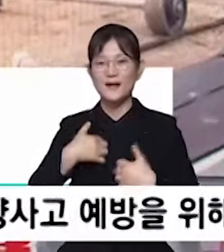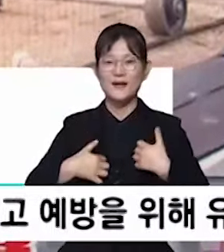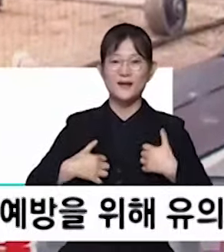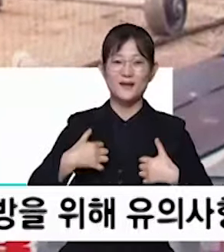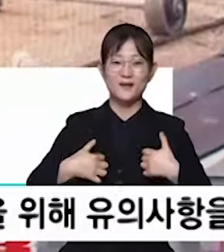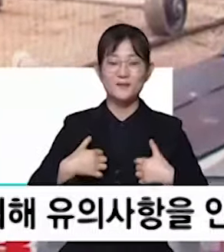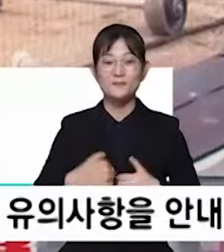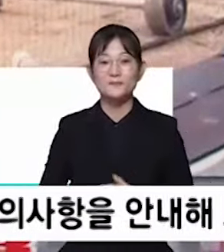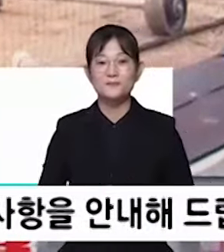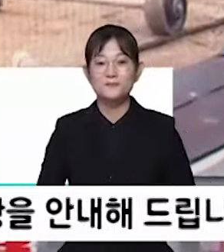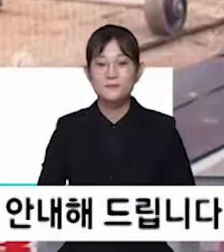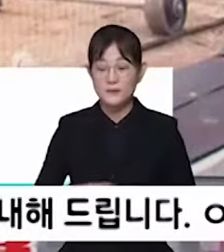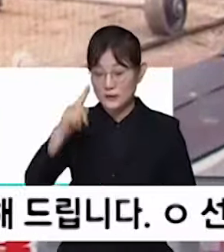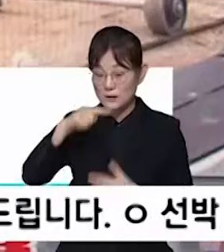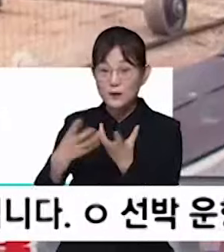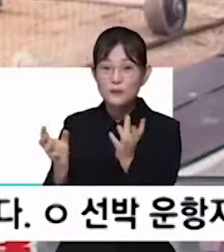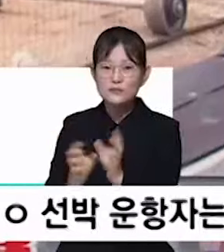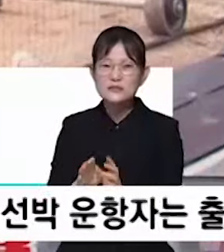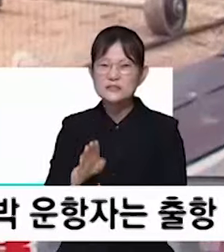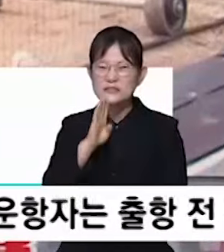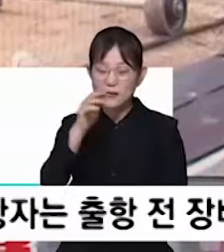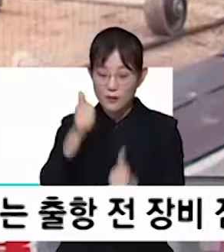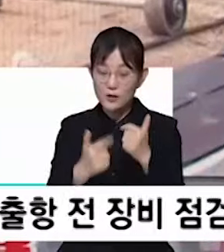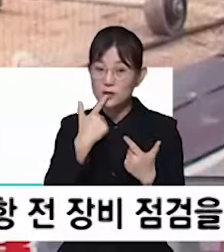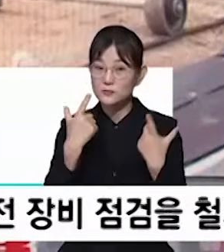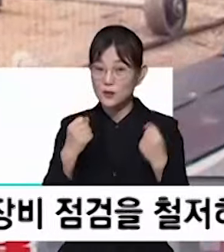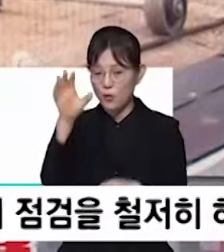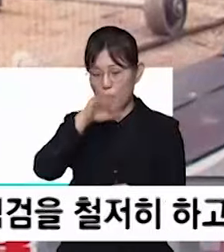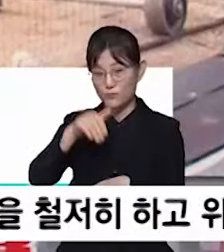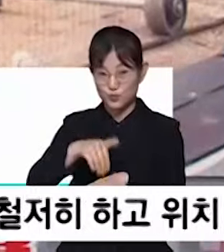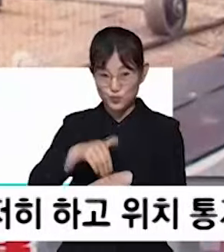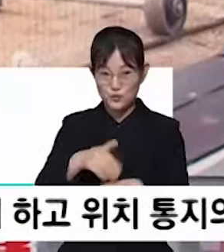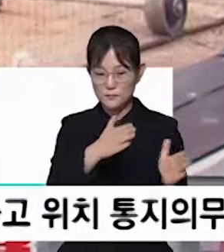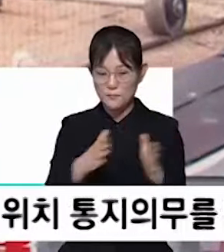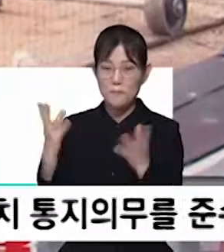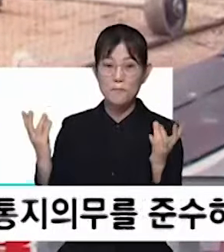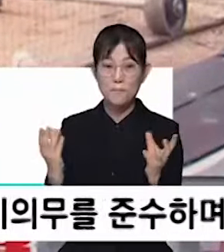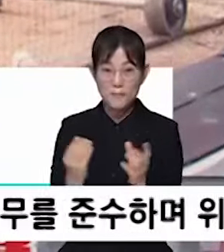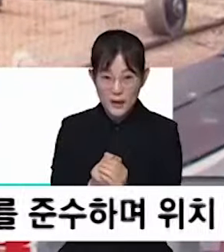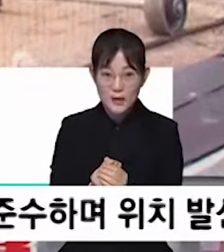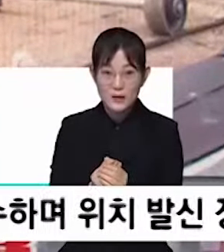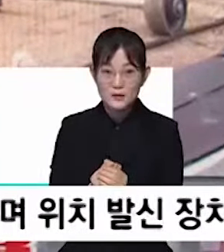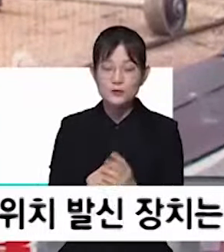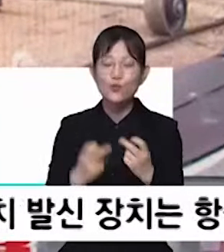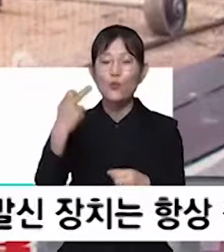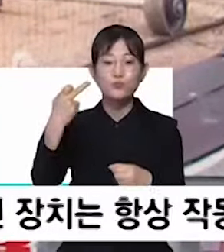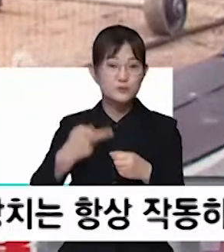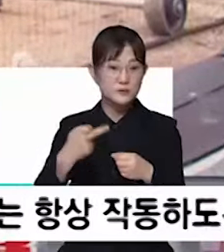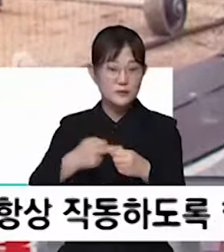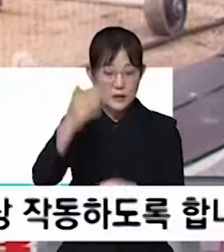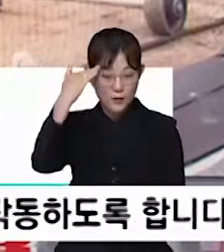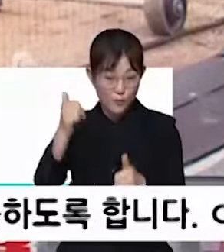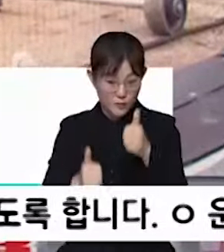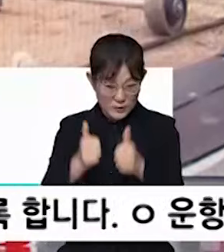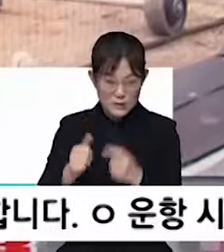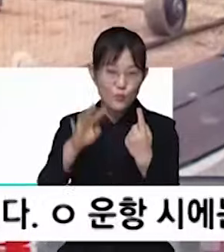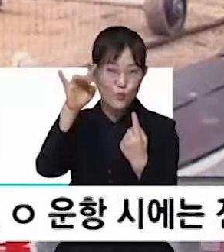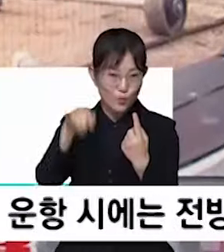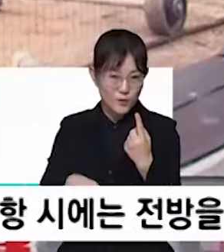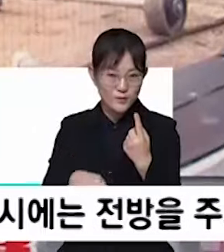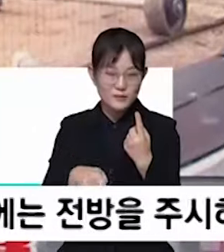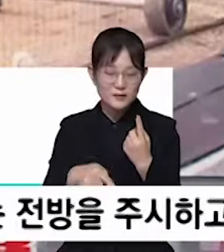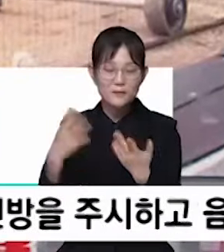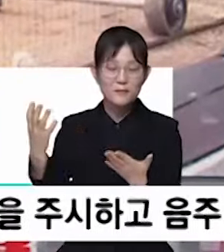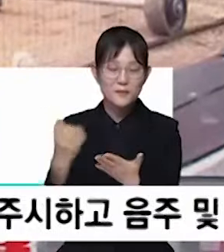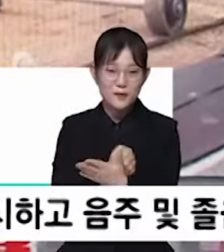더해가고 있습니다. 기아는 실전 연습에 나서는 등 만반의 준비로 12번째 한국 시리즈 재패를 다짐했습니다. 고영민